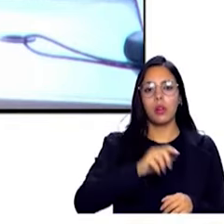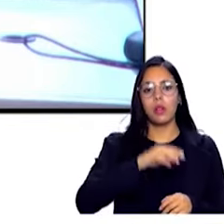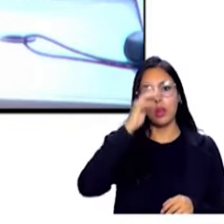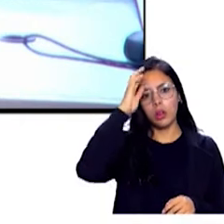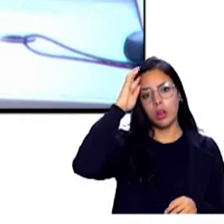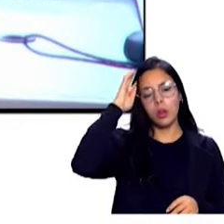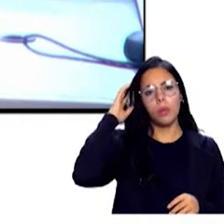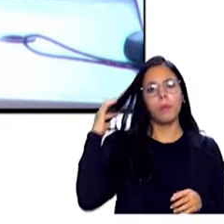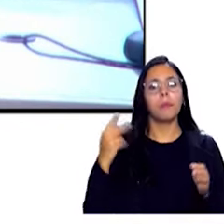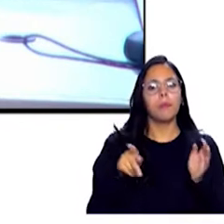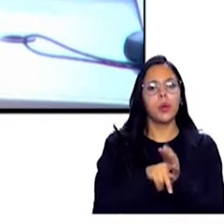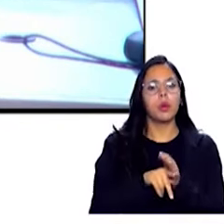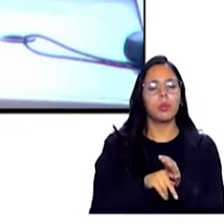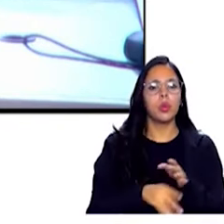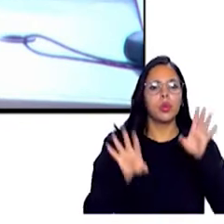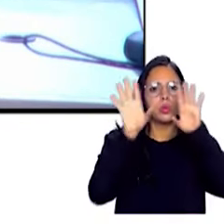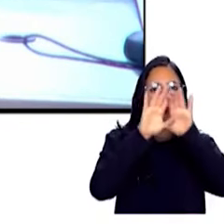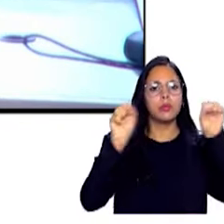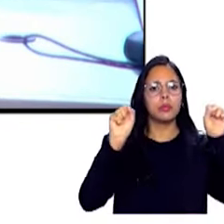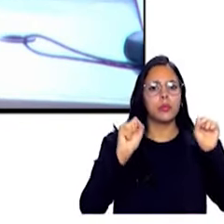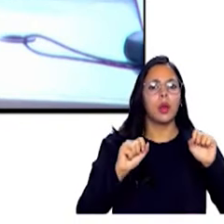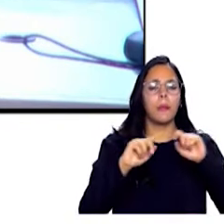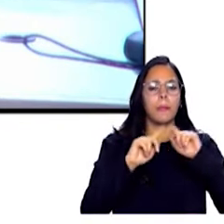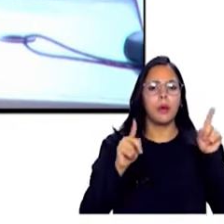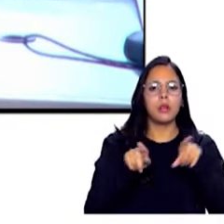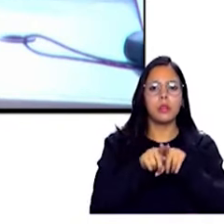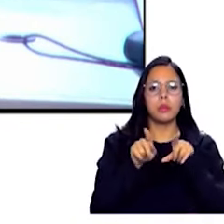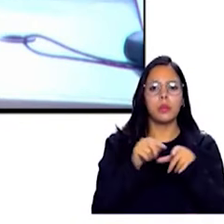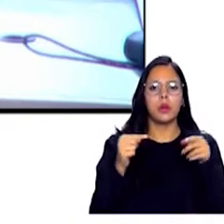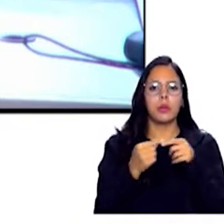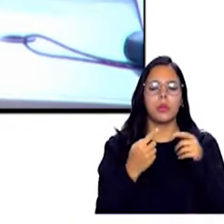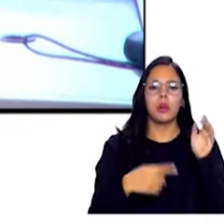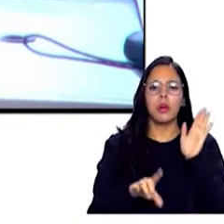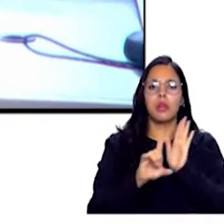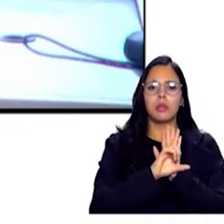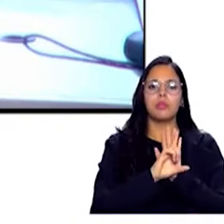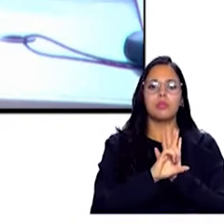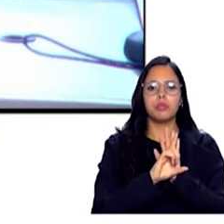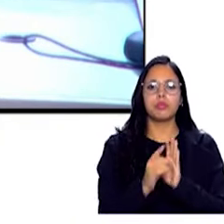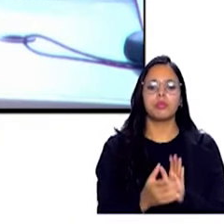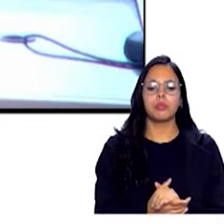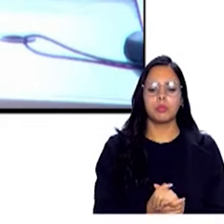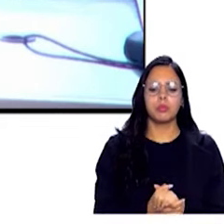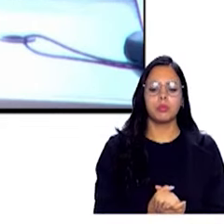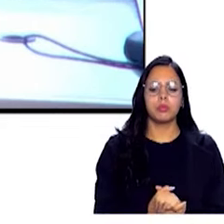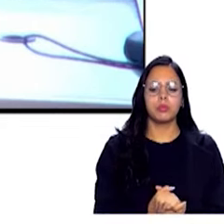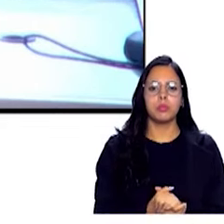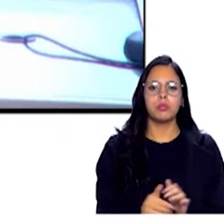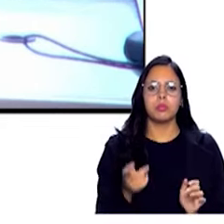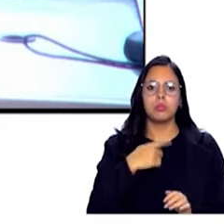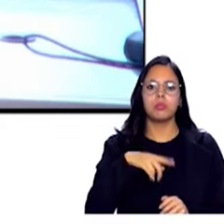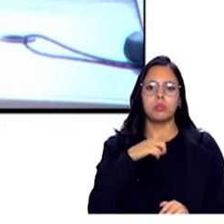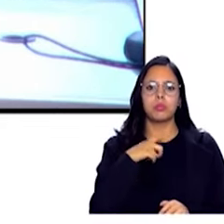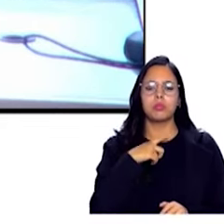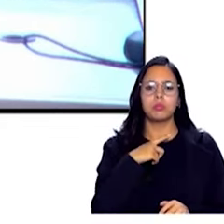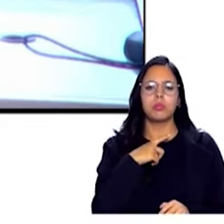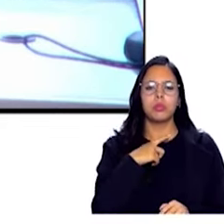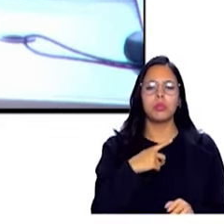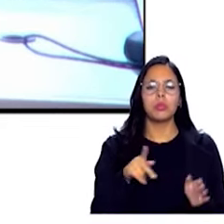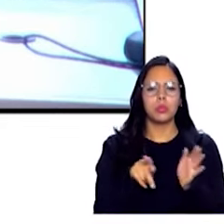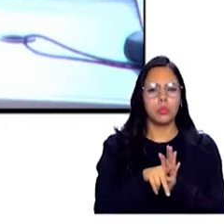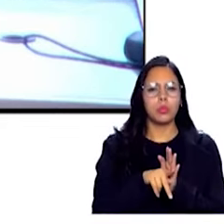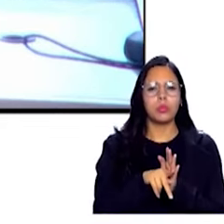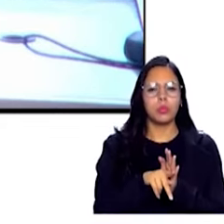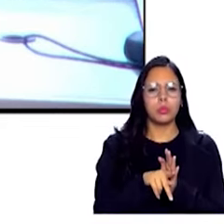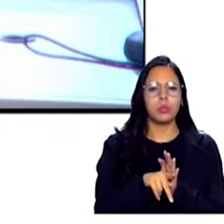mani uniforme ET de l'autre une fonction Dite normative qui fait que l'on reconnais à